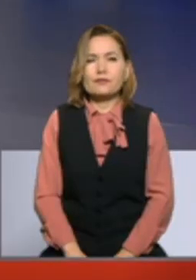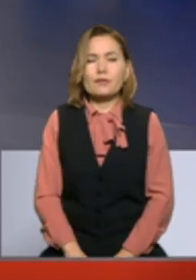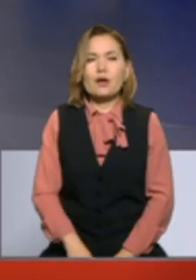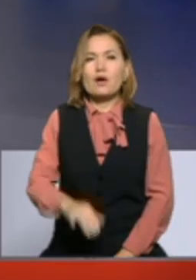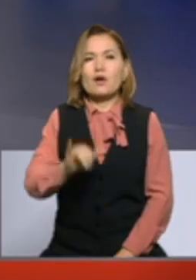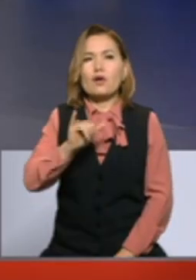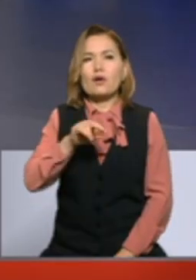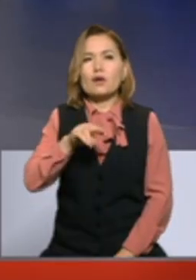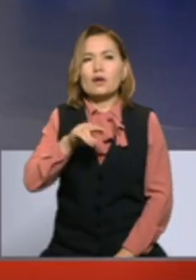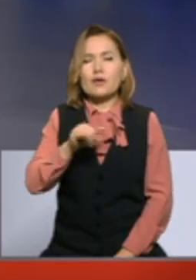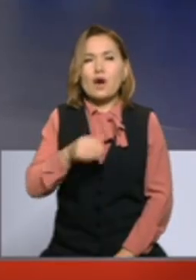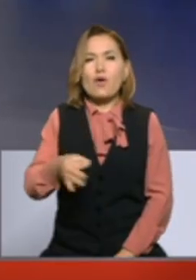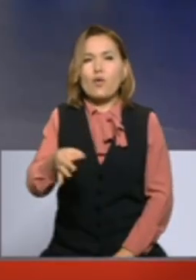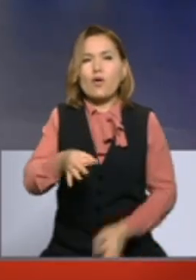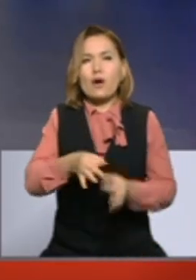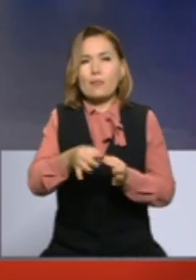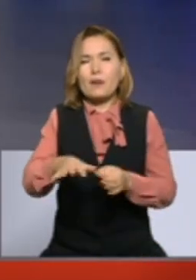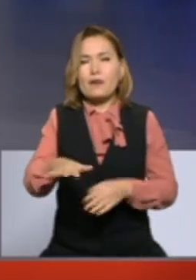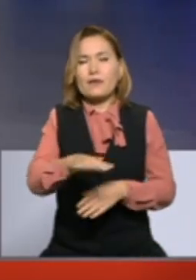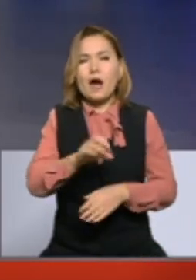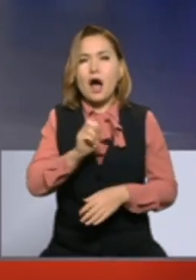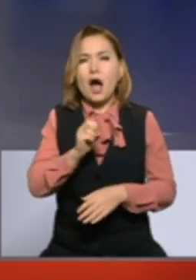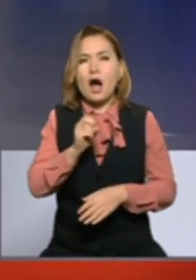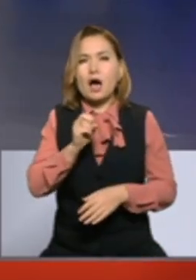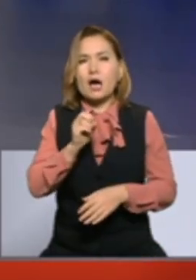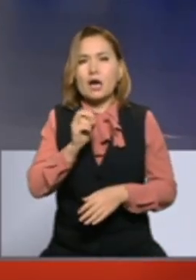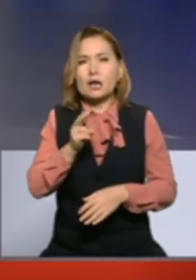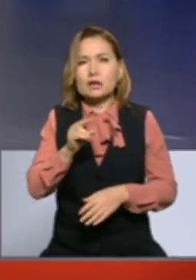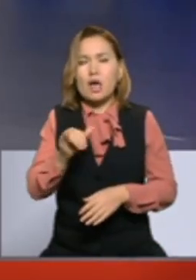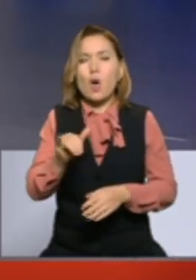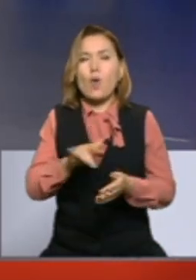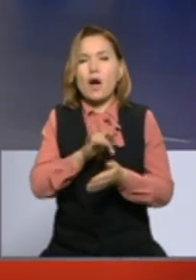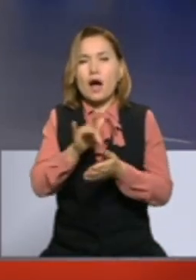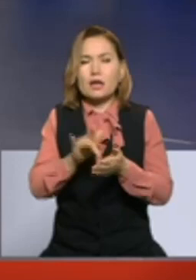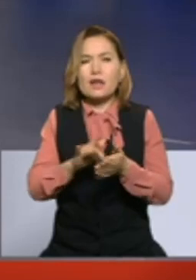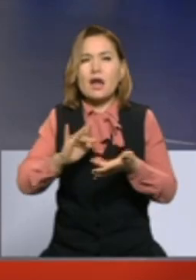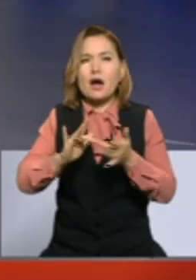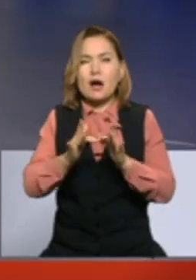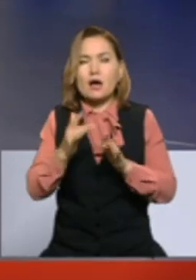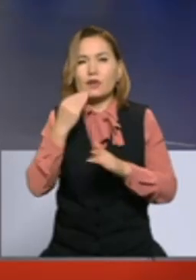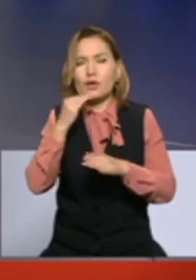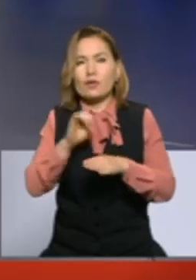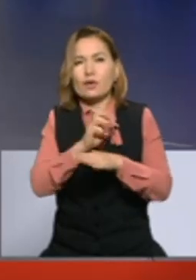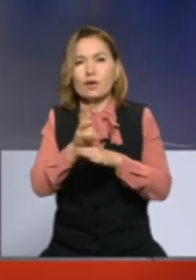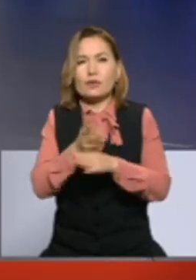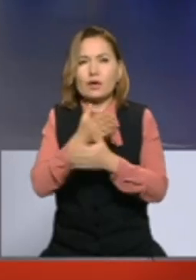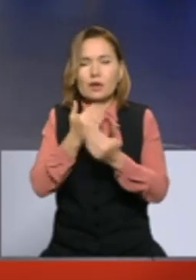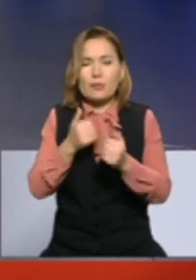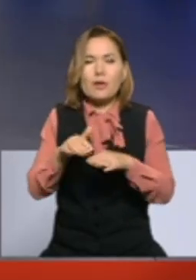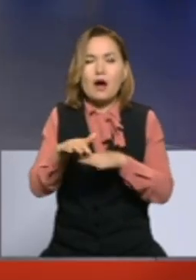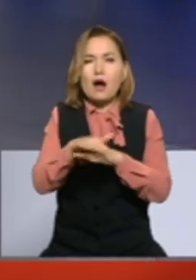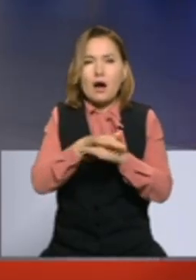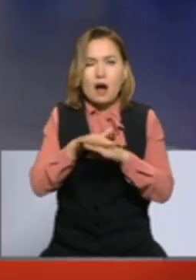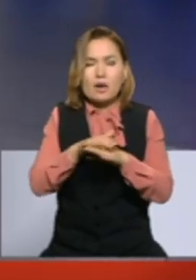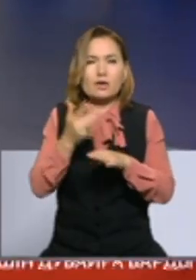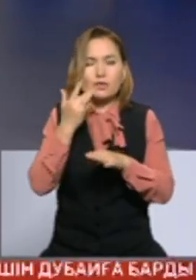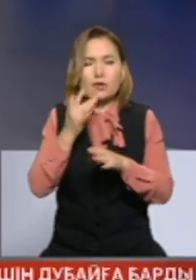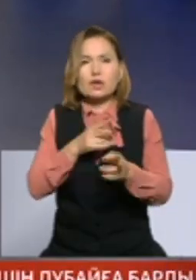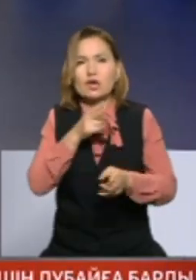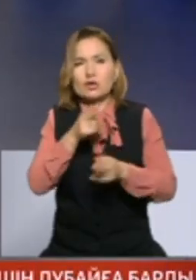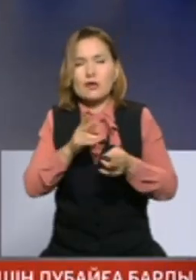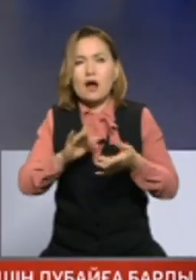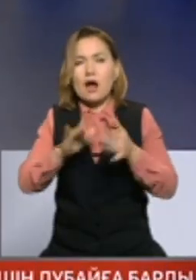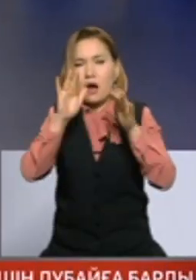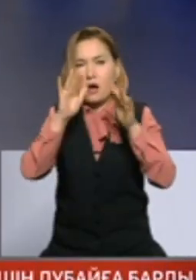Oltau oblысының Жаңарқа ауданына қарасты Ақтау ауылының тұрғындары сапалы интернетке зәру. Жұрт онлайн рәсімдеуге болатын қызметтер